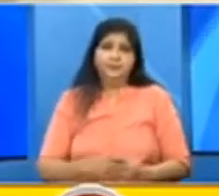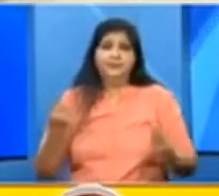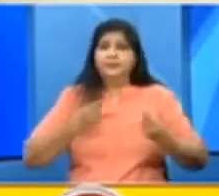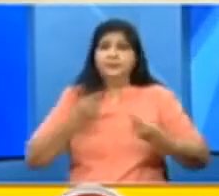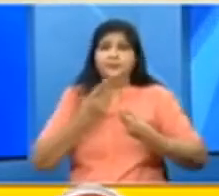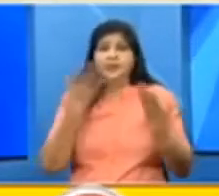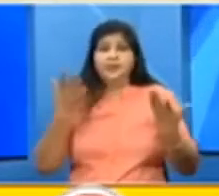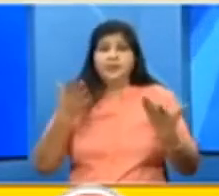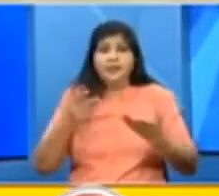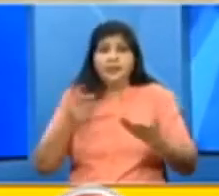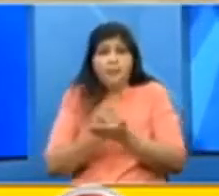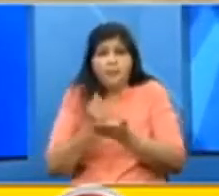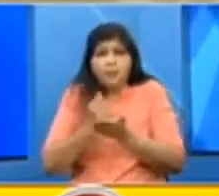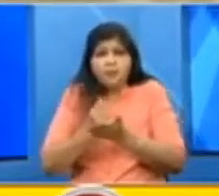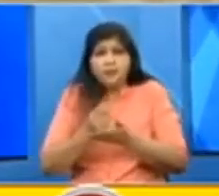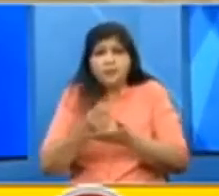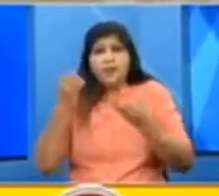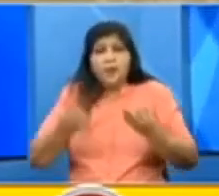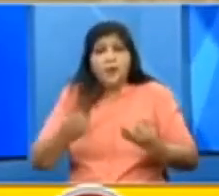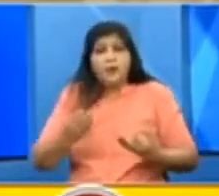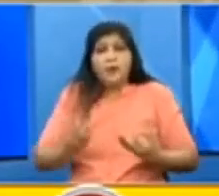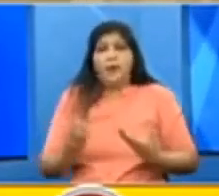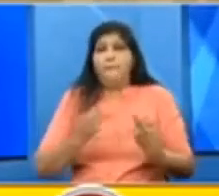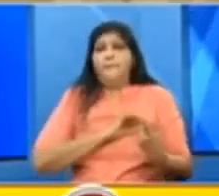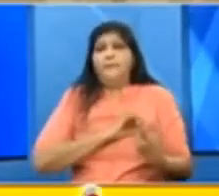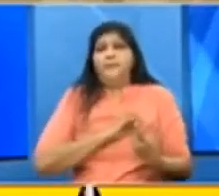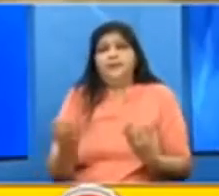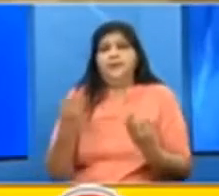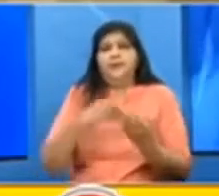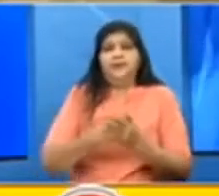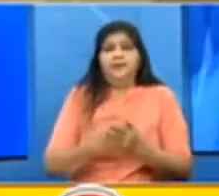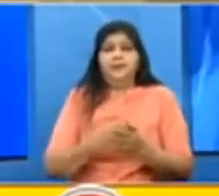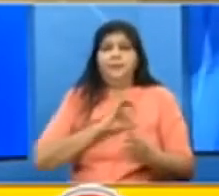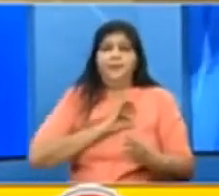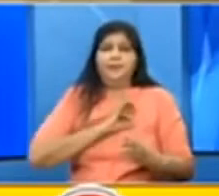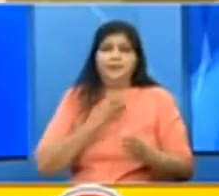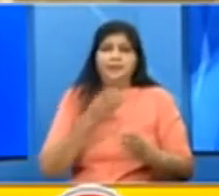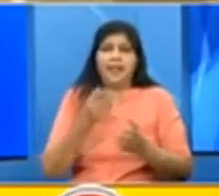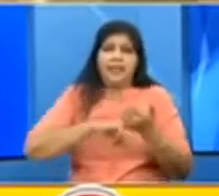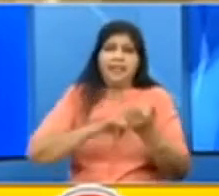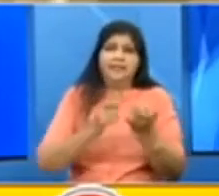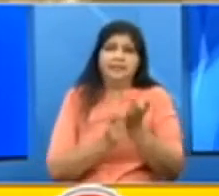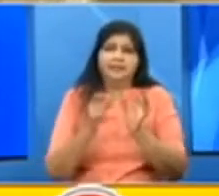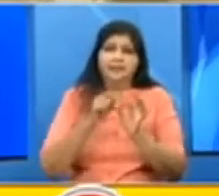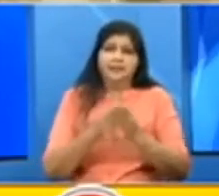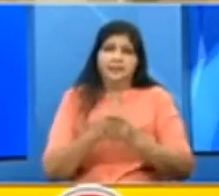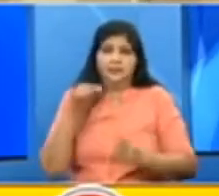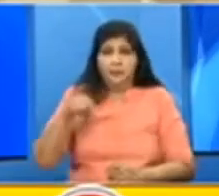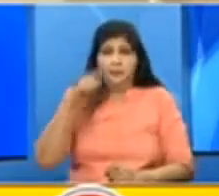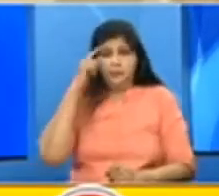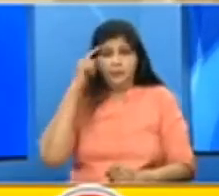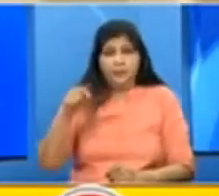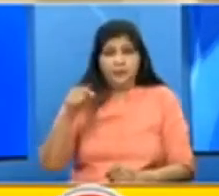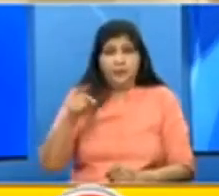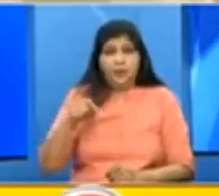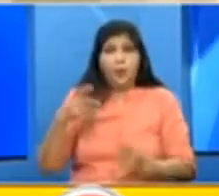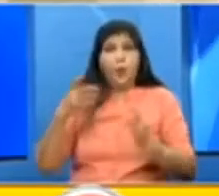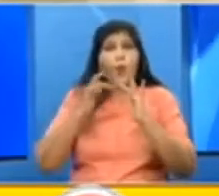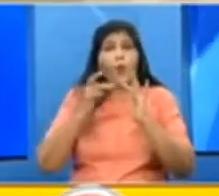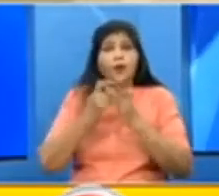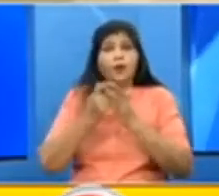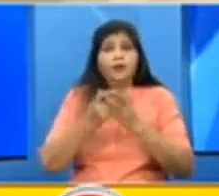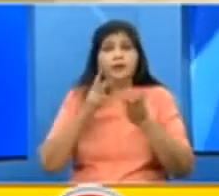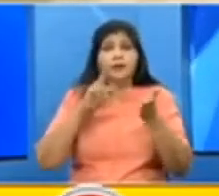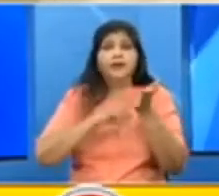ज्यादा करते हैं उतना ज्यादा इंटरेस्ट आता है, तो इसलिए मेरा फेवरेट सब्जेक्ट। आपको मालूम है एक ऑनलाइन